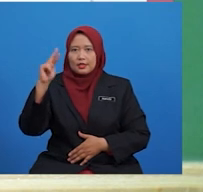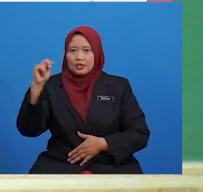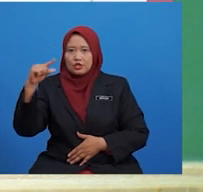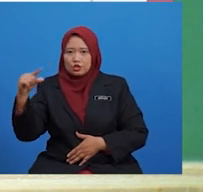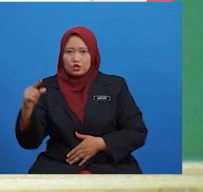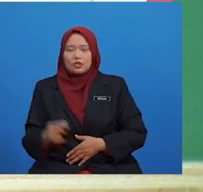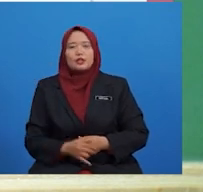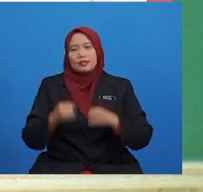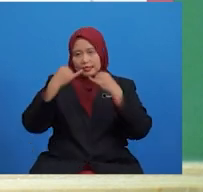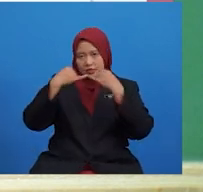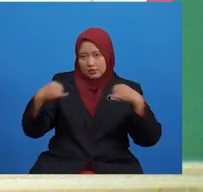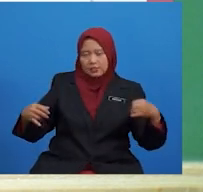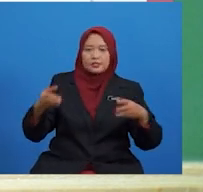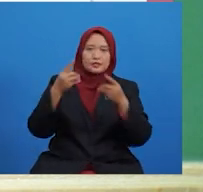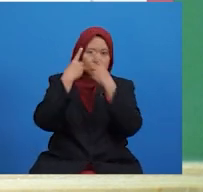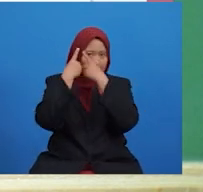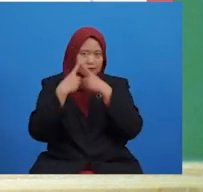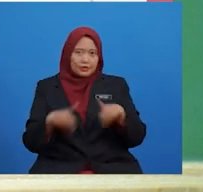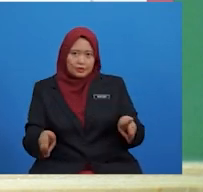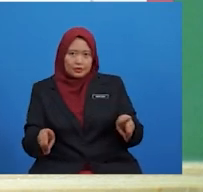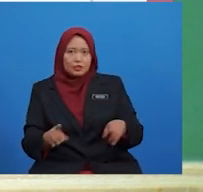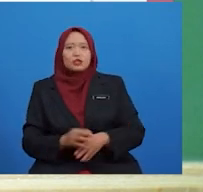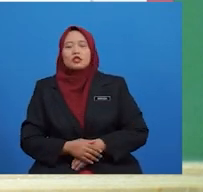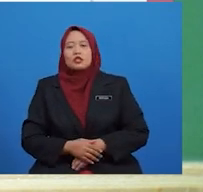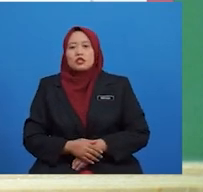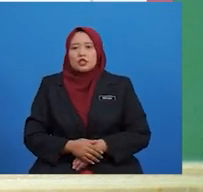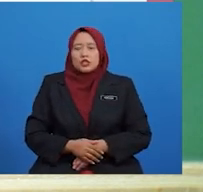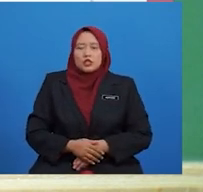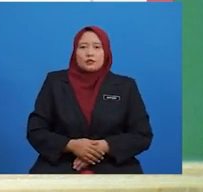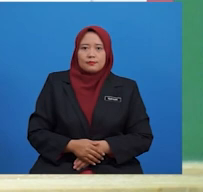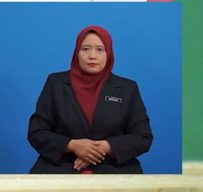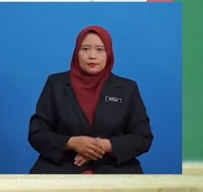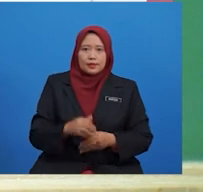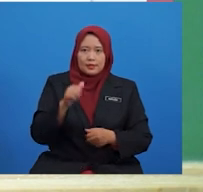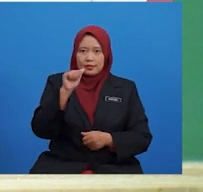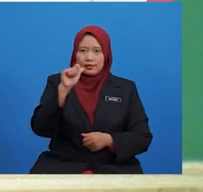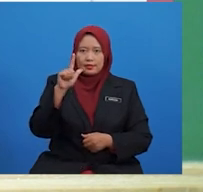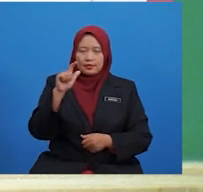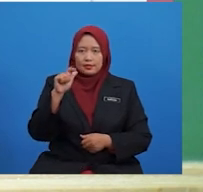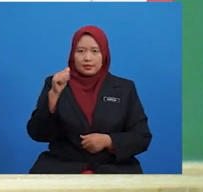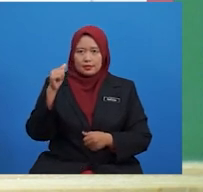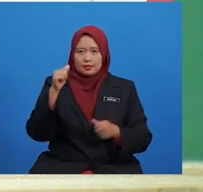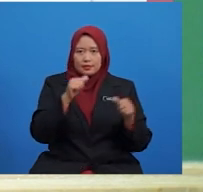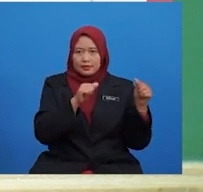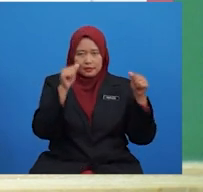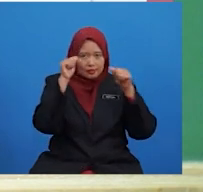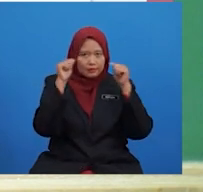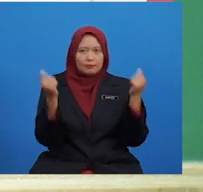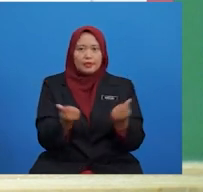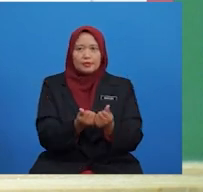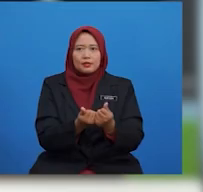digunakan, manakala alamat merupakan nama pembolek ubah bagi jenis data tersebut.